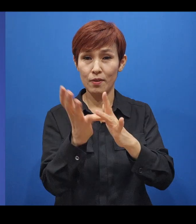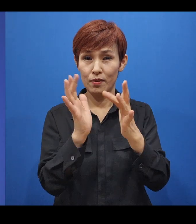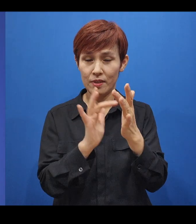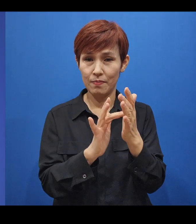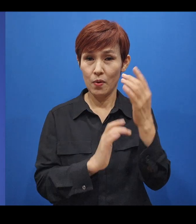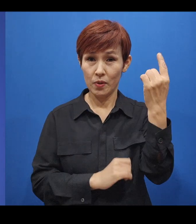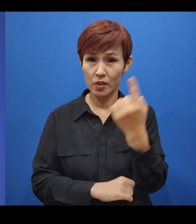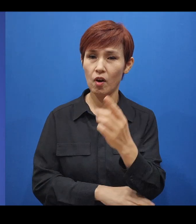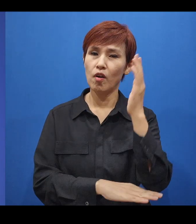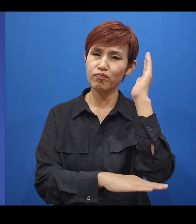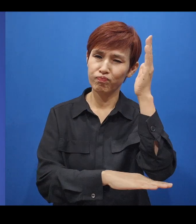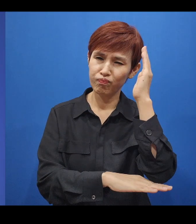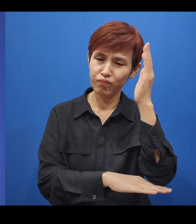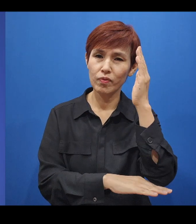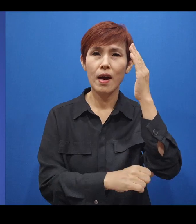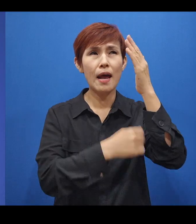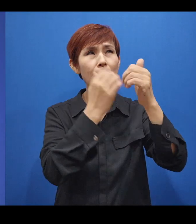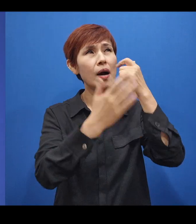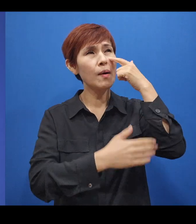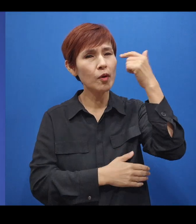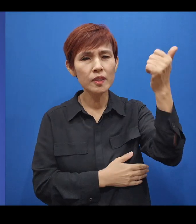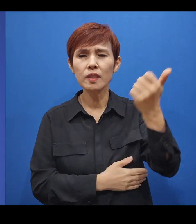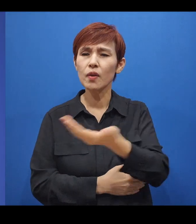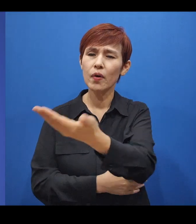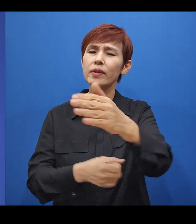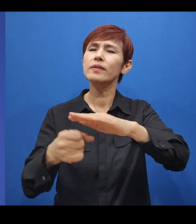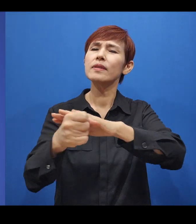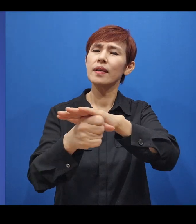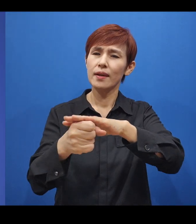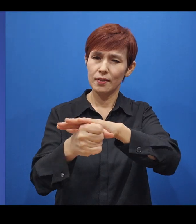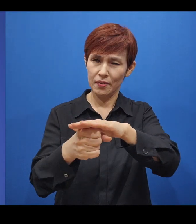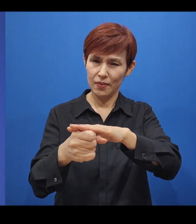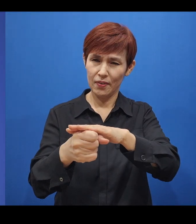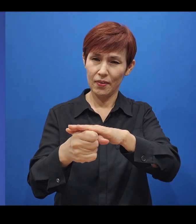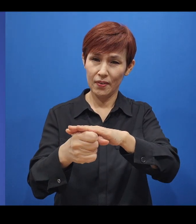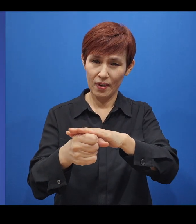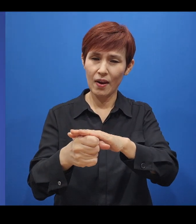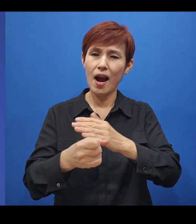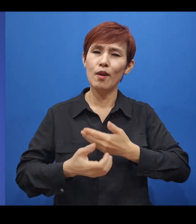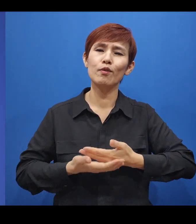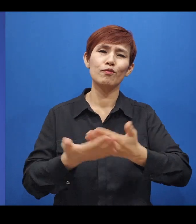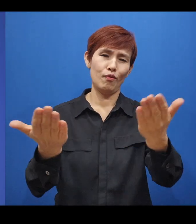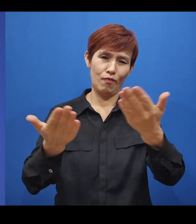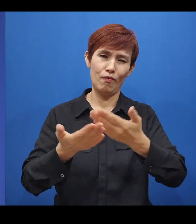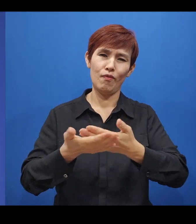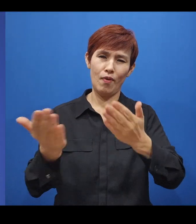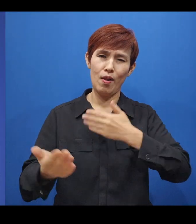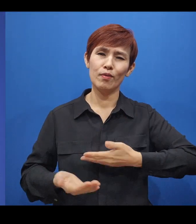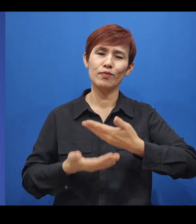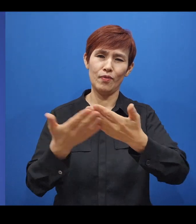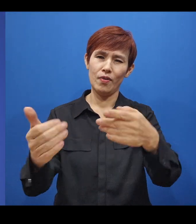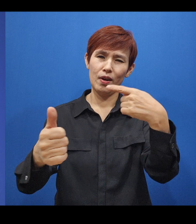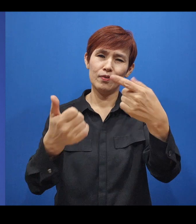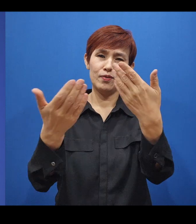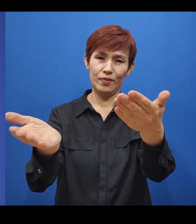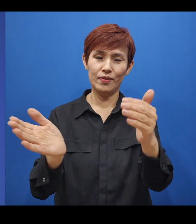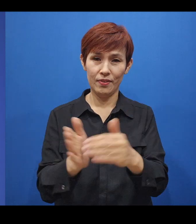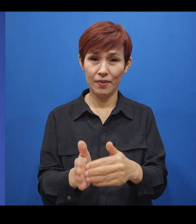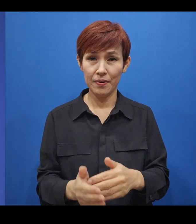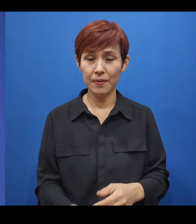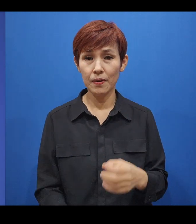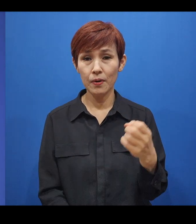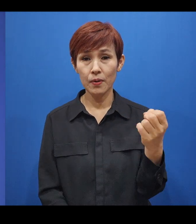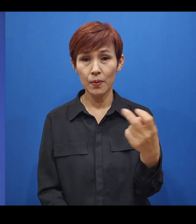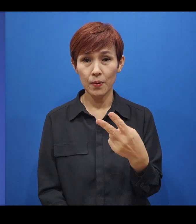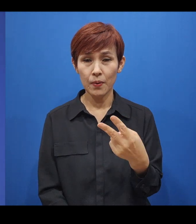아버지는 이런 분이야. 하늘 아버지는 이렇게 너희를 사랑하셔. 라고 아버지를 끊임없이 우리에게 가르치신 일이죠. 그리고